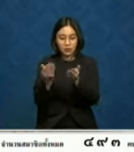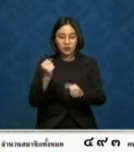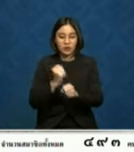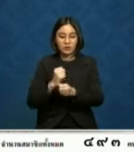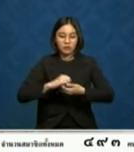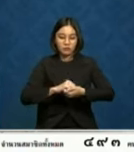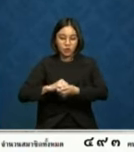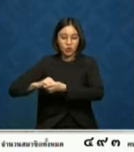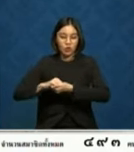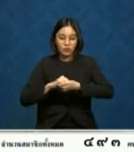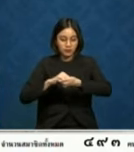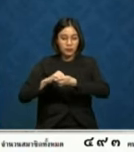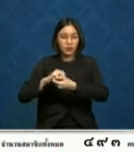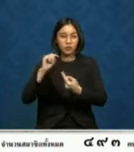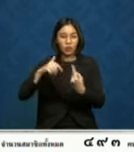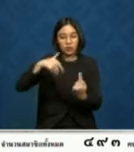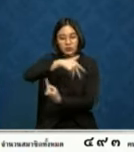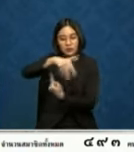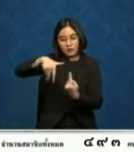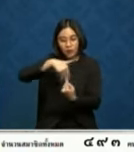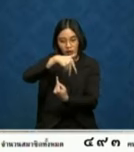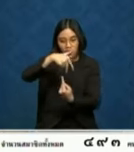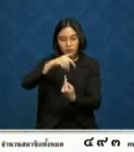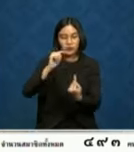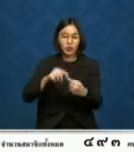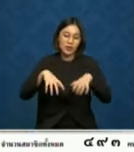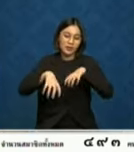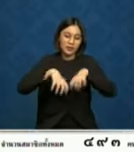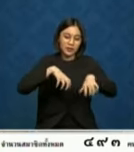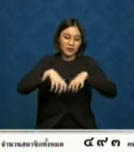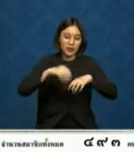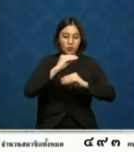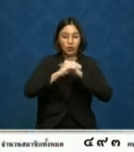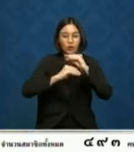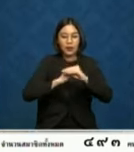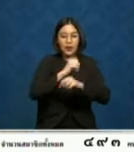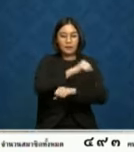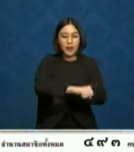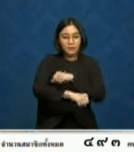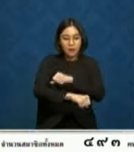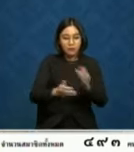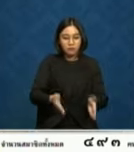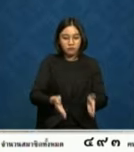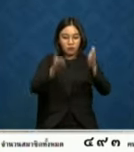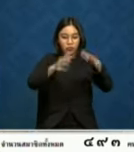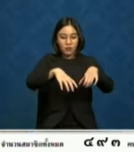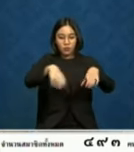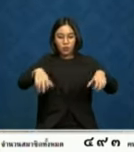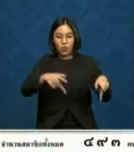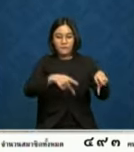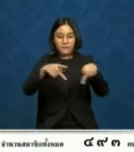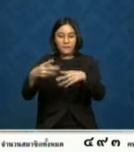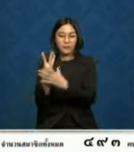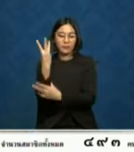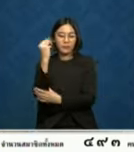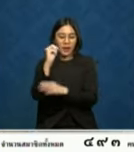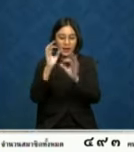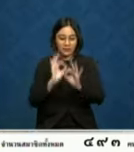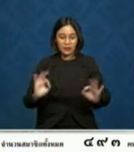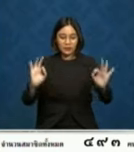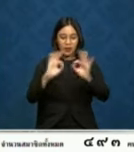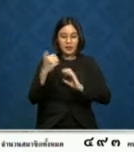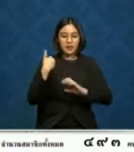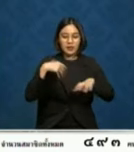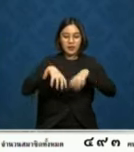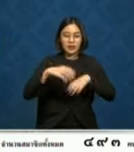บูรณาการความร่วมมือด้านสิ่งแวดล้อมและการบริหารจัดการโครงการก่อสร้างอาคารพิพิธภัณฑ์ไม้มีค่าอีกทั้งยังมีการ